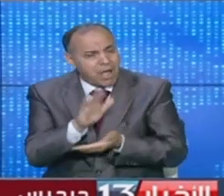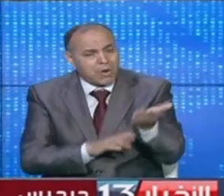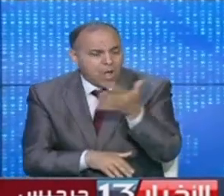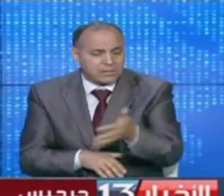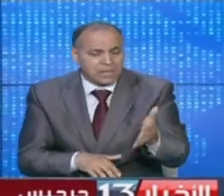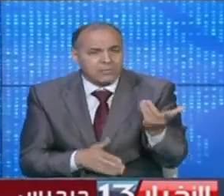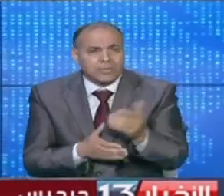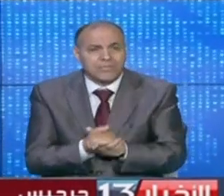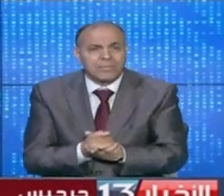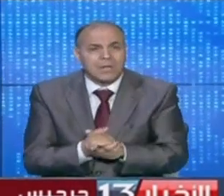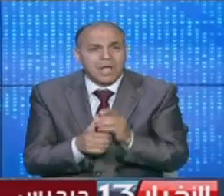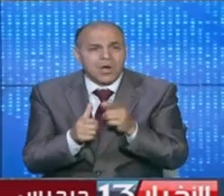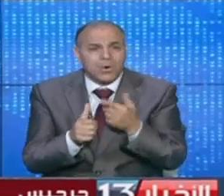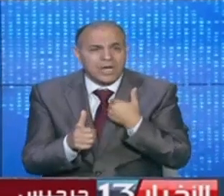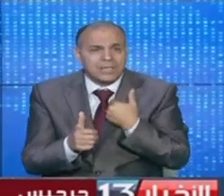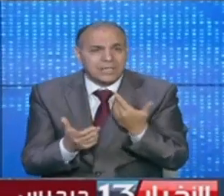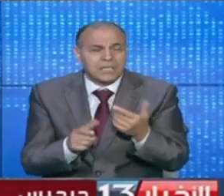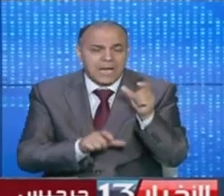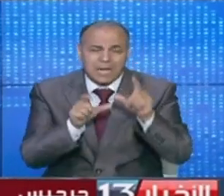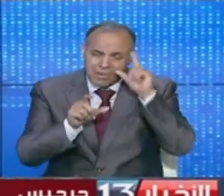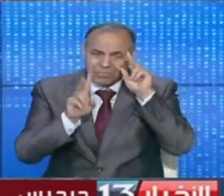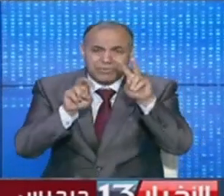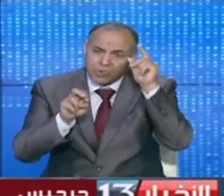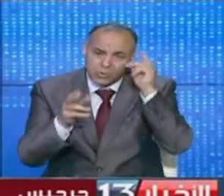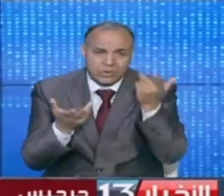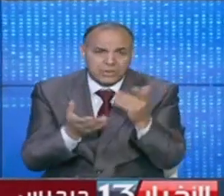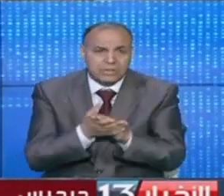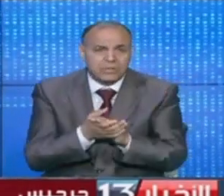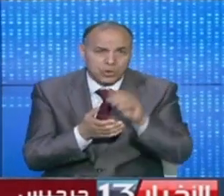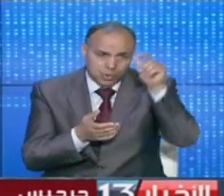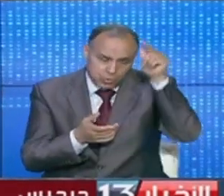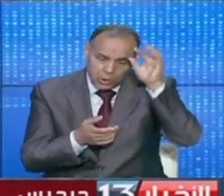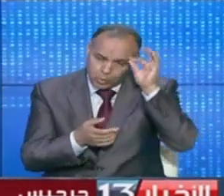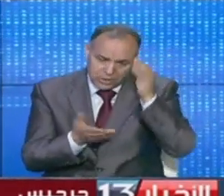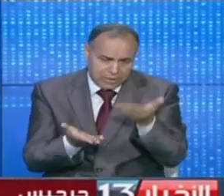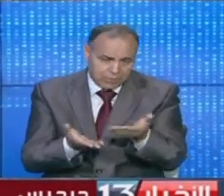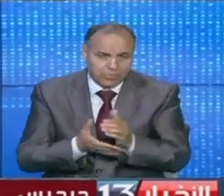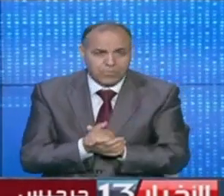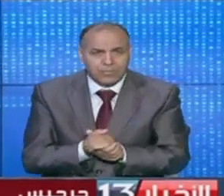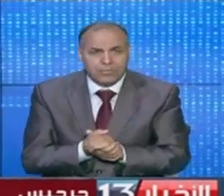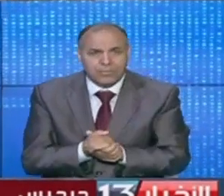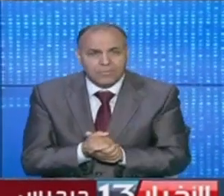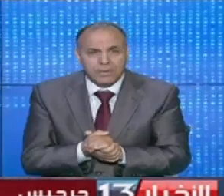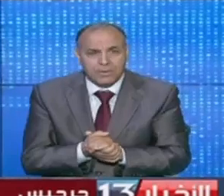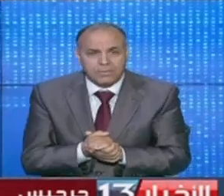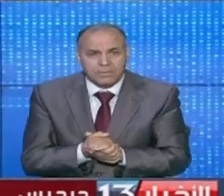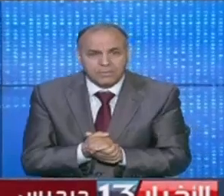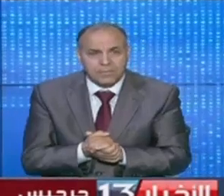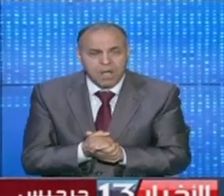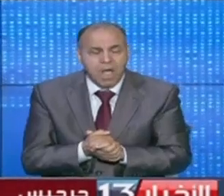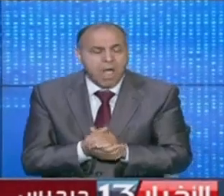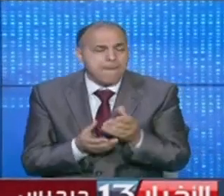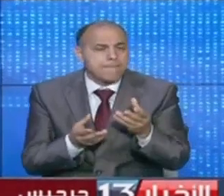صارنا اول شيء احنا الجمهوريه التونسيه اه بعض من